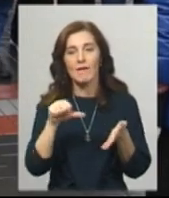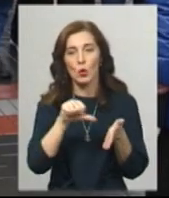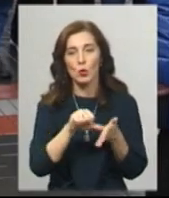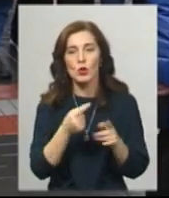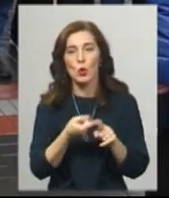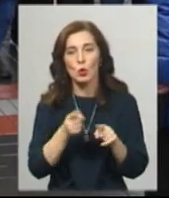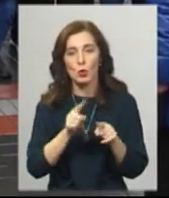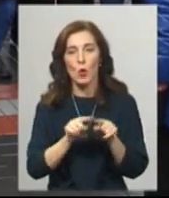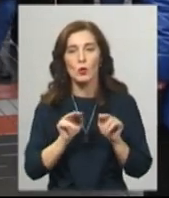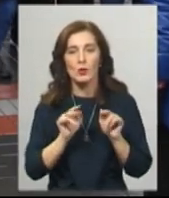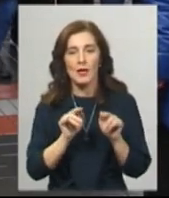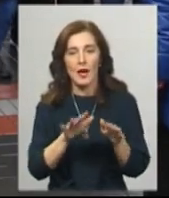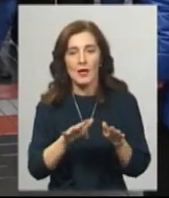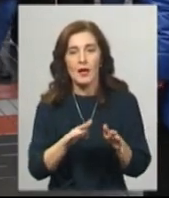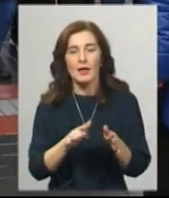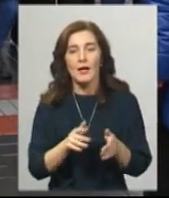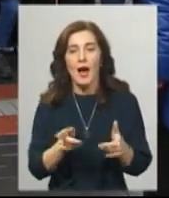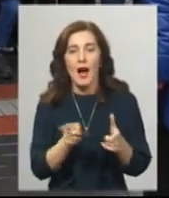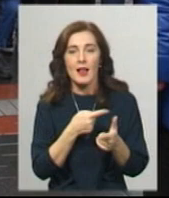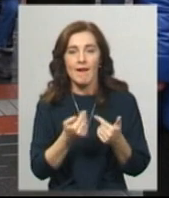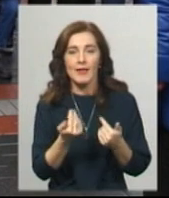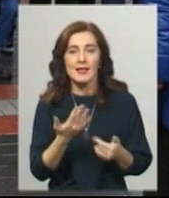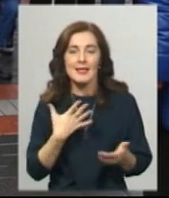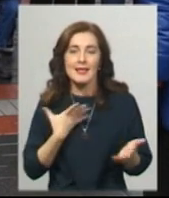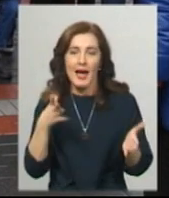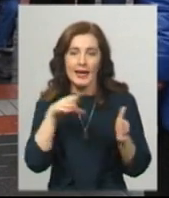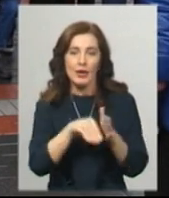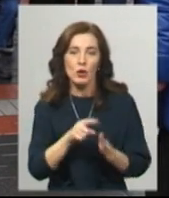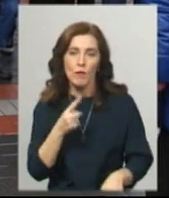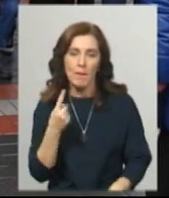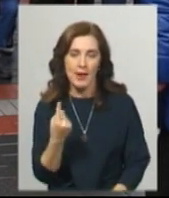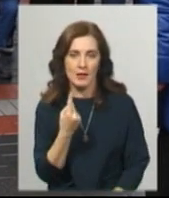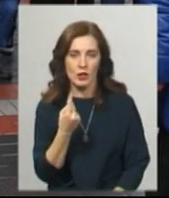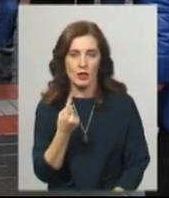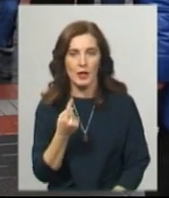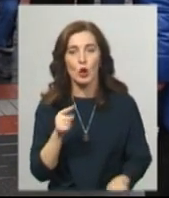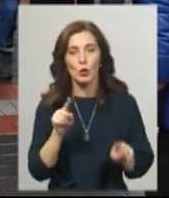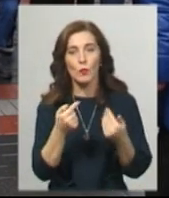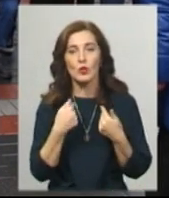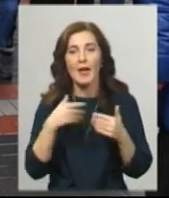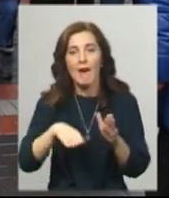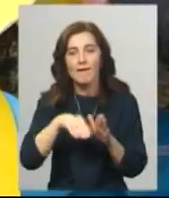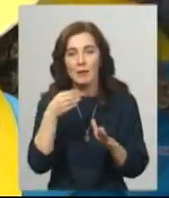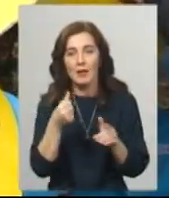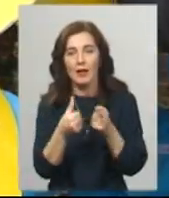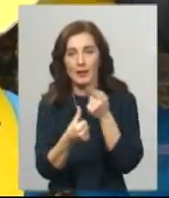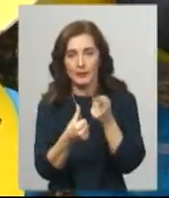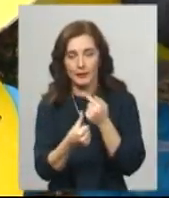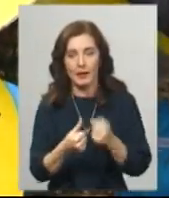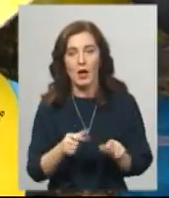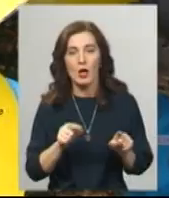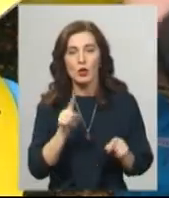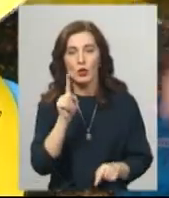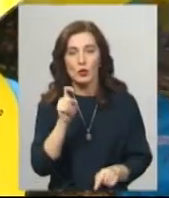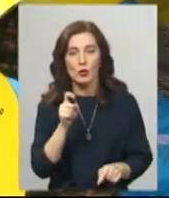у цьому, але він загинув перший, тому я вибрала написати його. 107